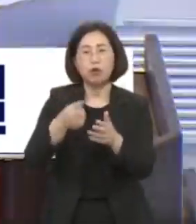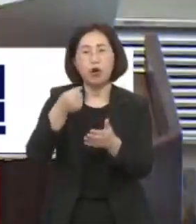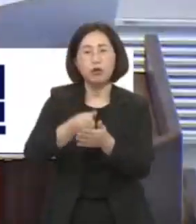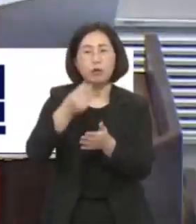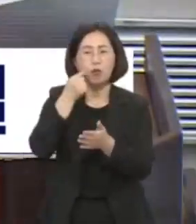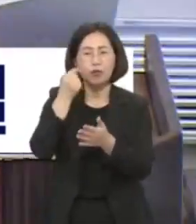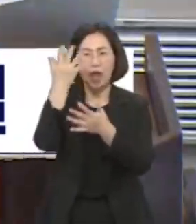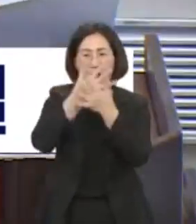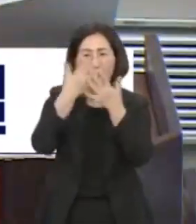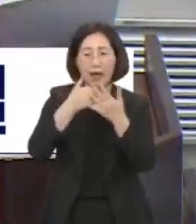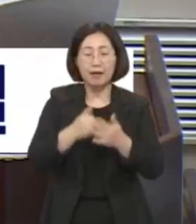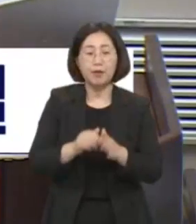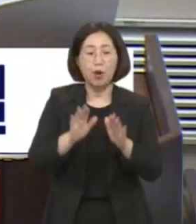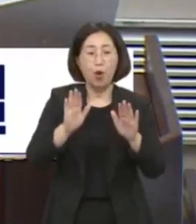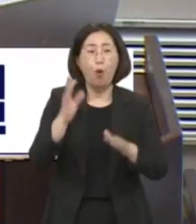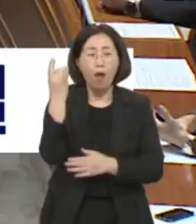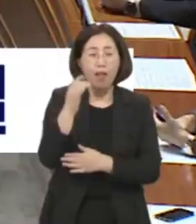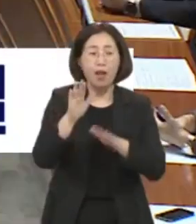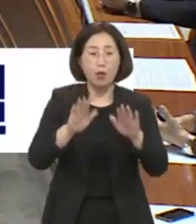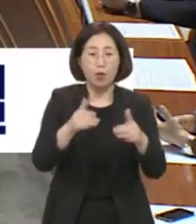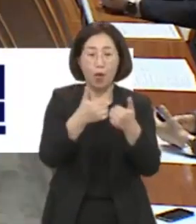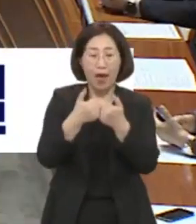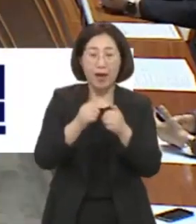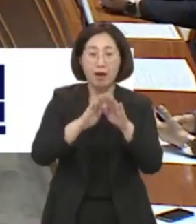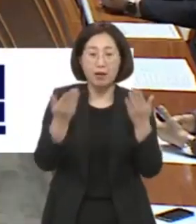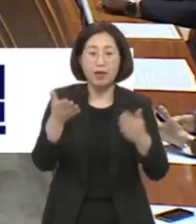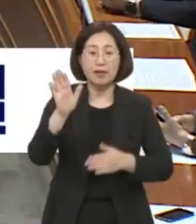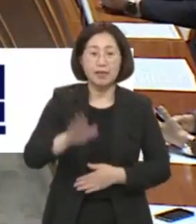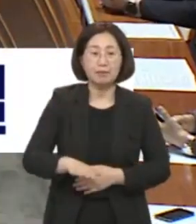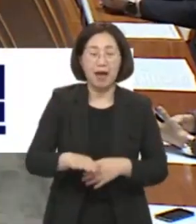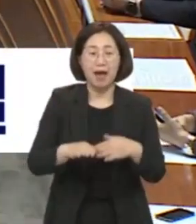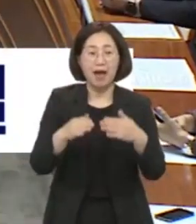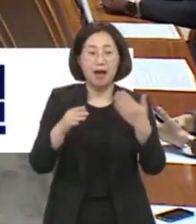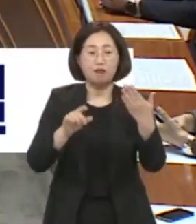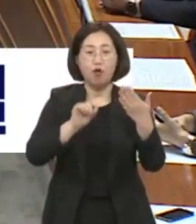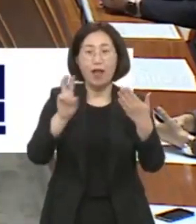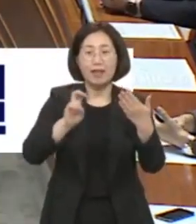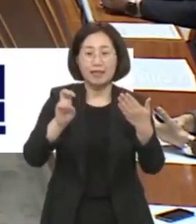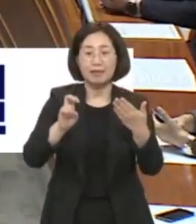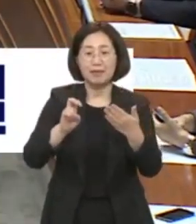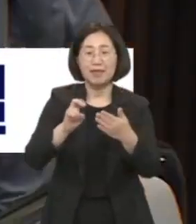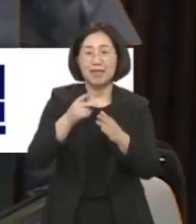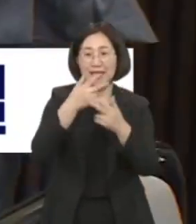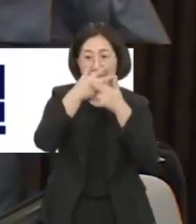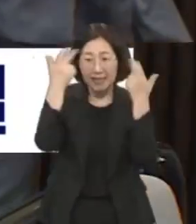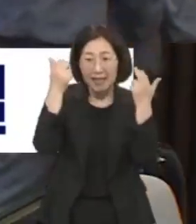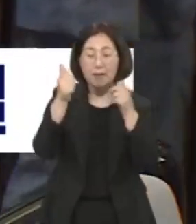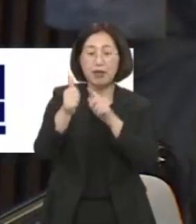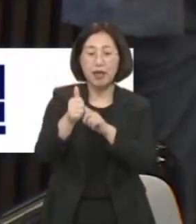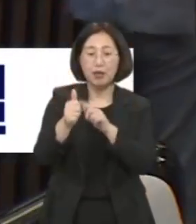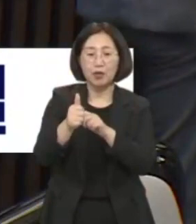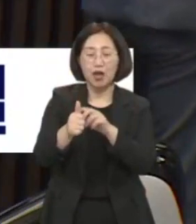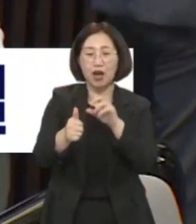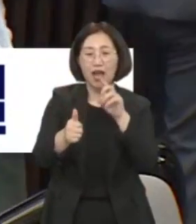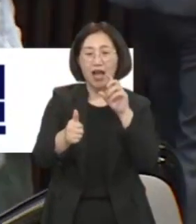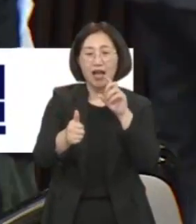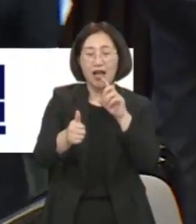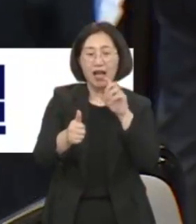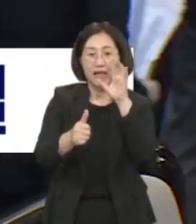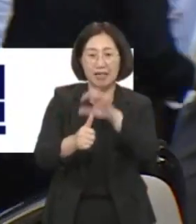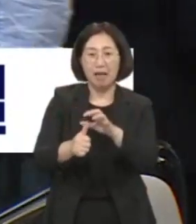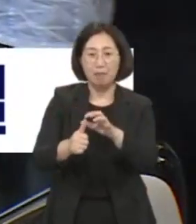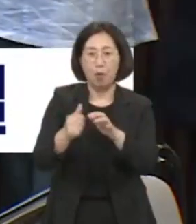여야는 당초 오늘 본회의를 열기로 했지만 지난 21일 이재명 민주당 대표의 체포동의한 가결 이후 원내지도부가